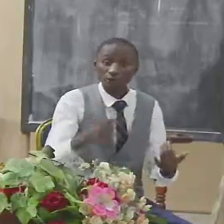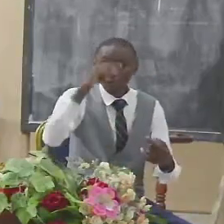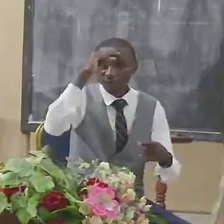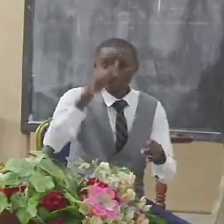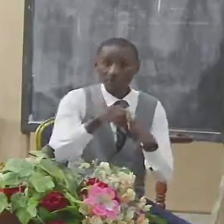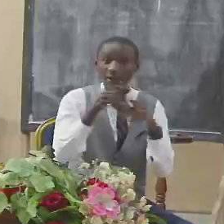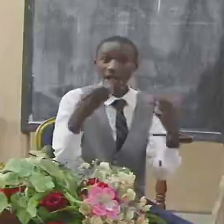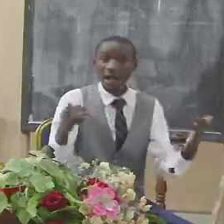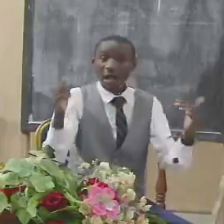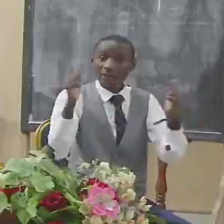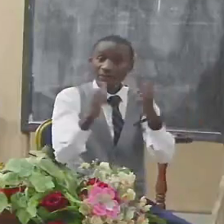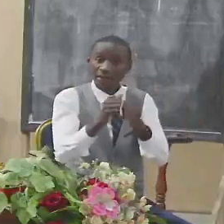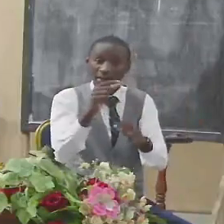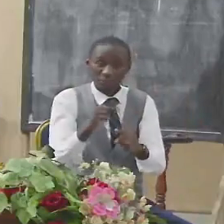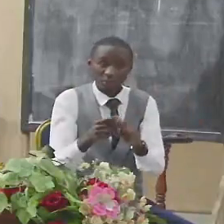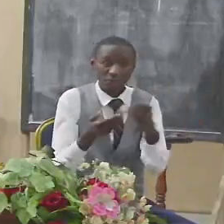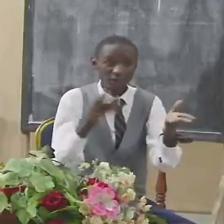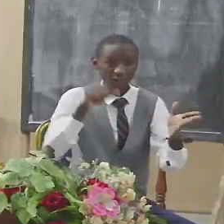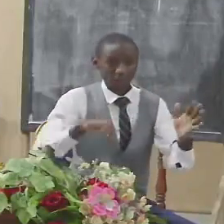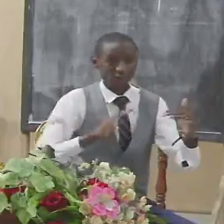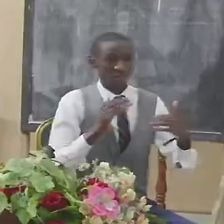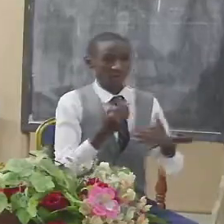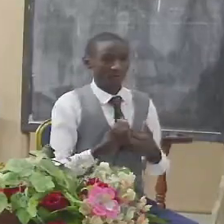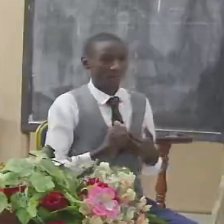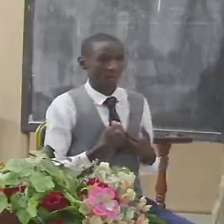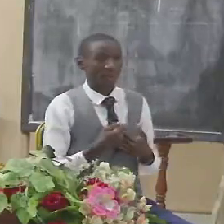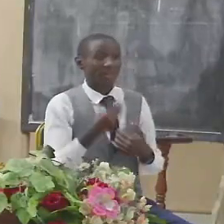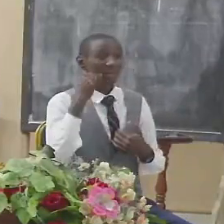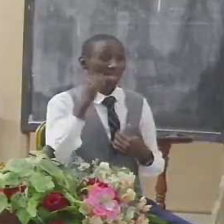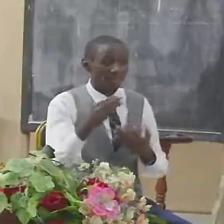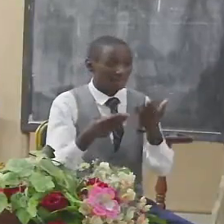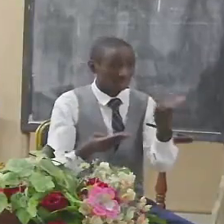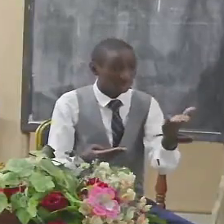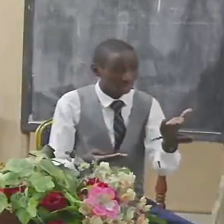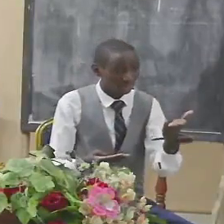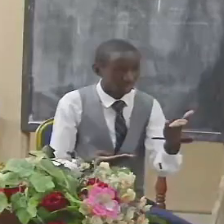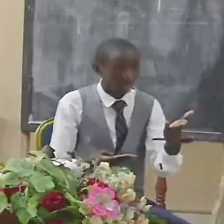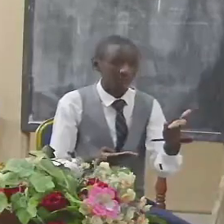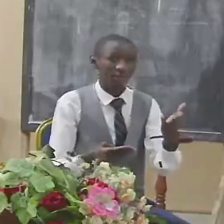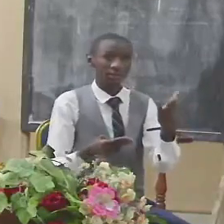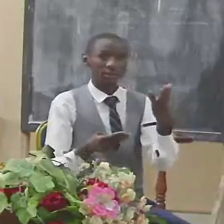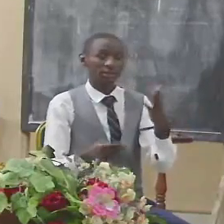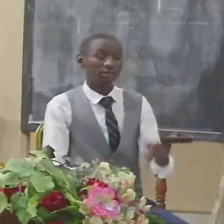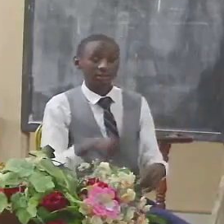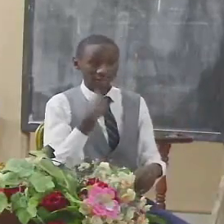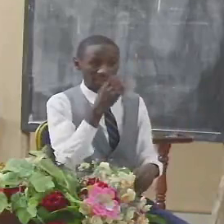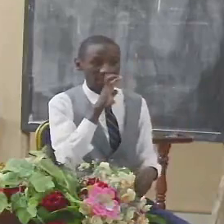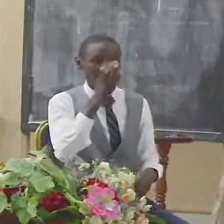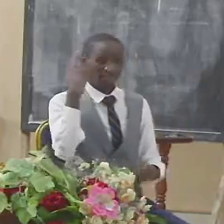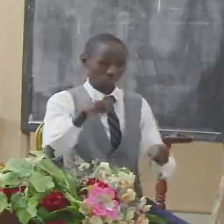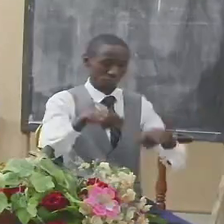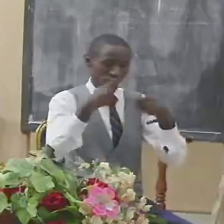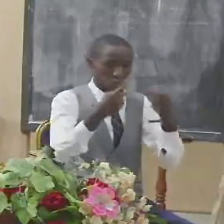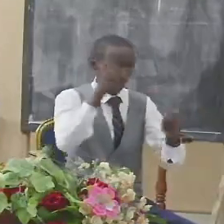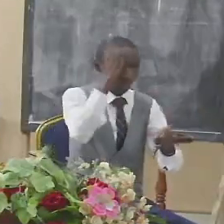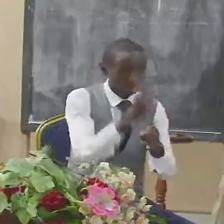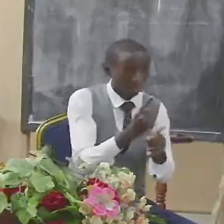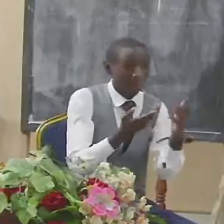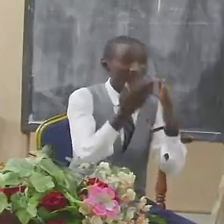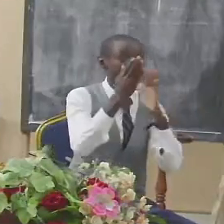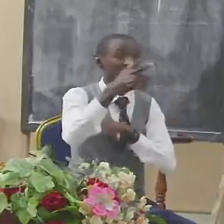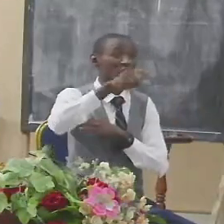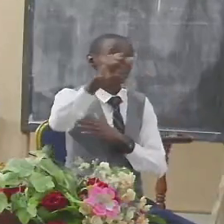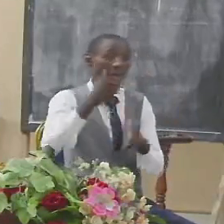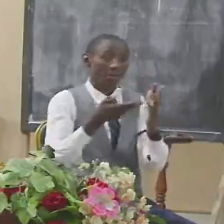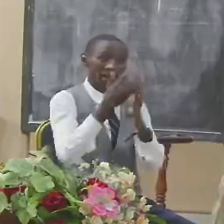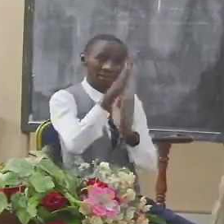Avec cette parole que nous avons. Pamoja na hii neno yenye tuko nayo, hii ujumbe. Confirmé par Dieu lui-même. Yenye imethibitishwa na Mungu mwenyewe na maalama.